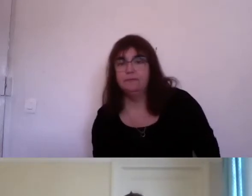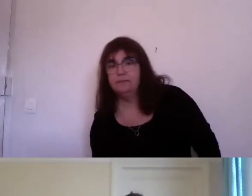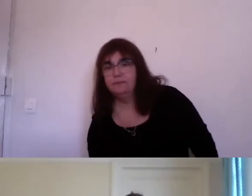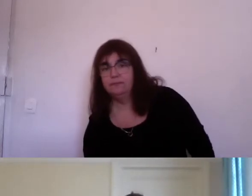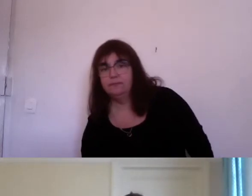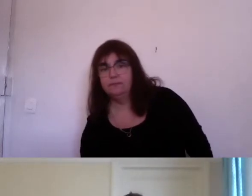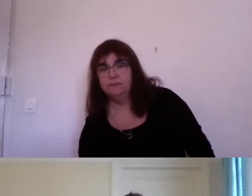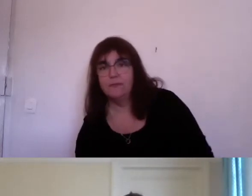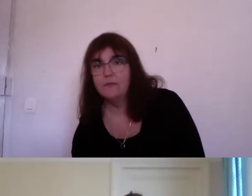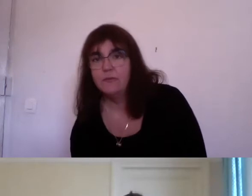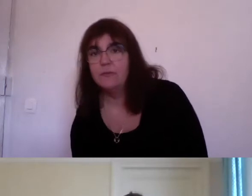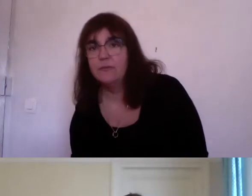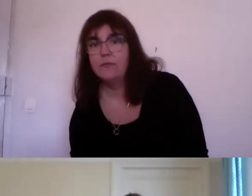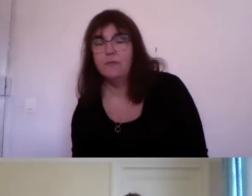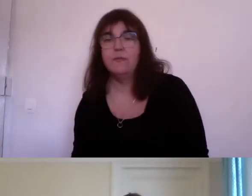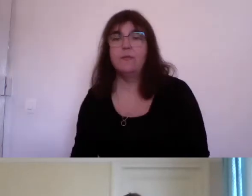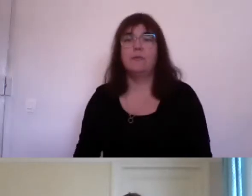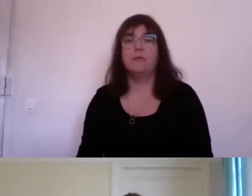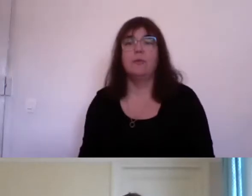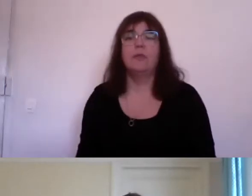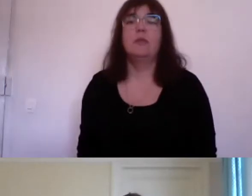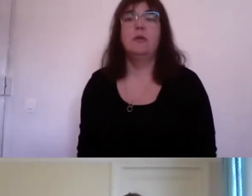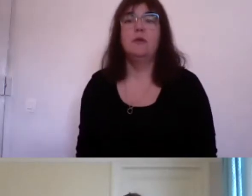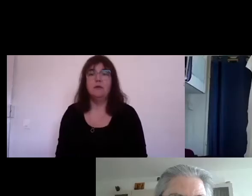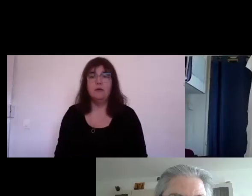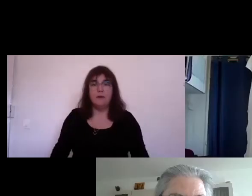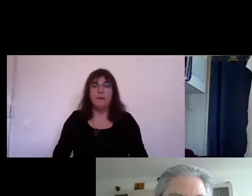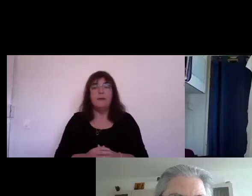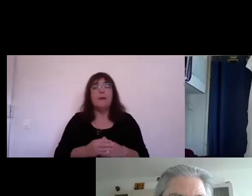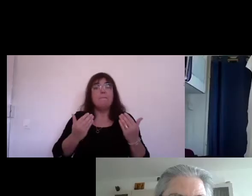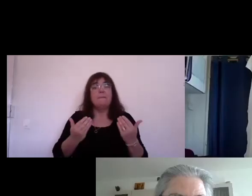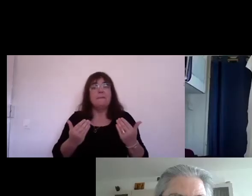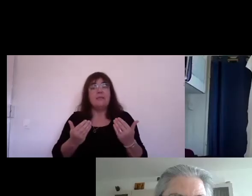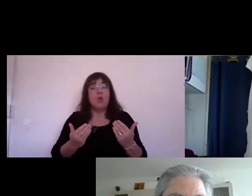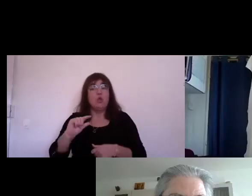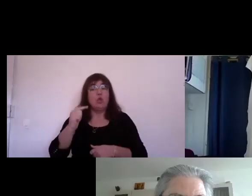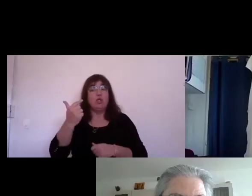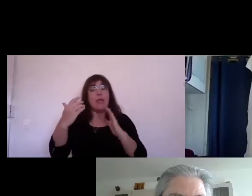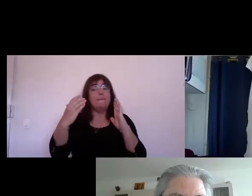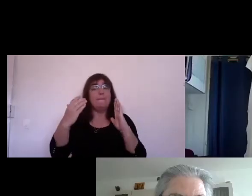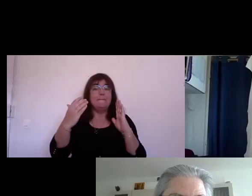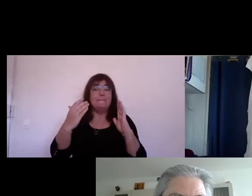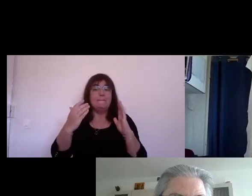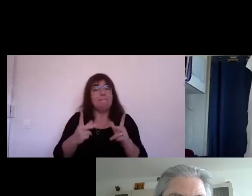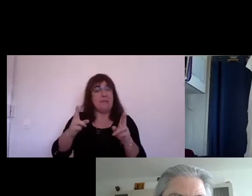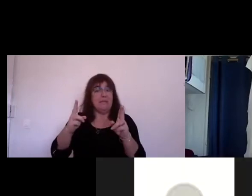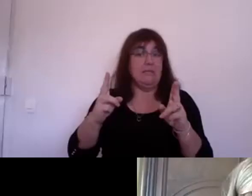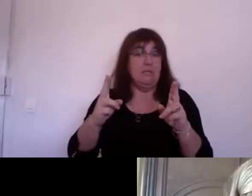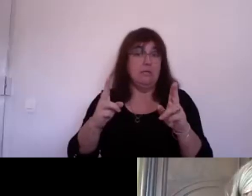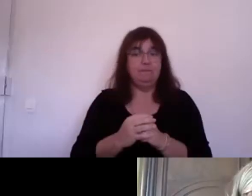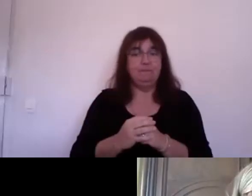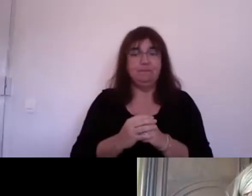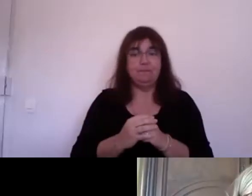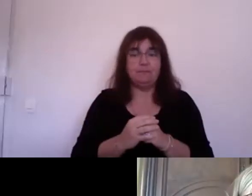dans la deuxième partie, enfin la deuxième mi-temps. Après la mi-temps, la deuxième... Oui, pardon, voilà. En nous intéressant